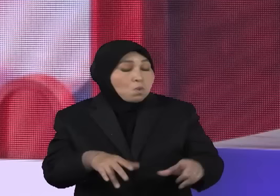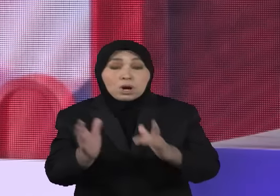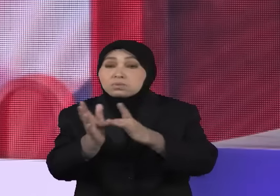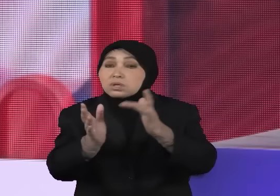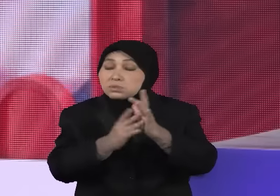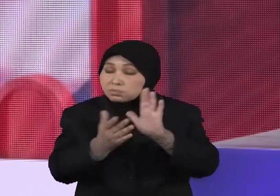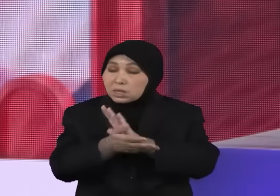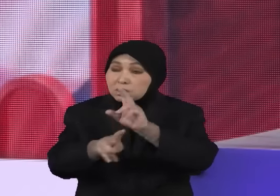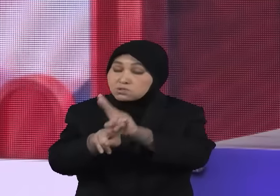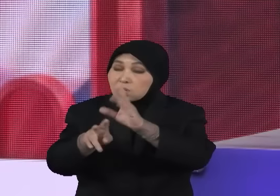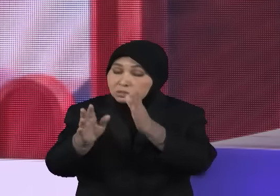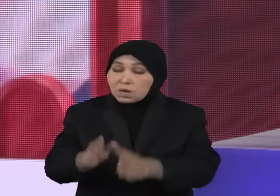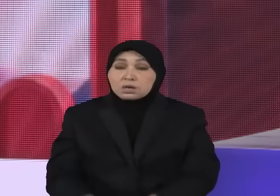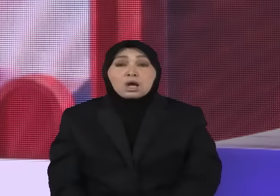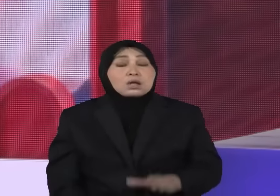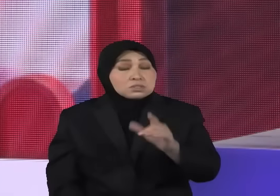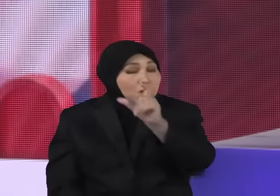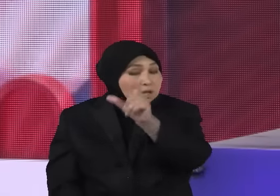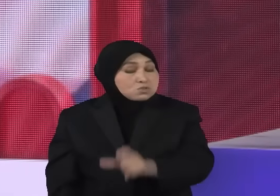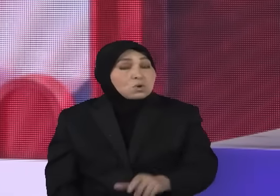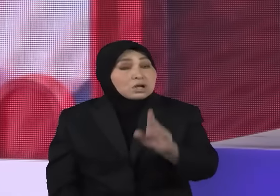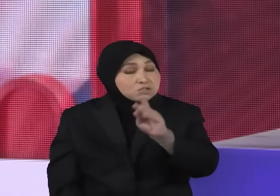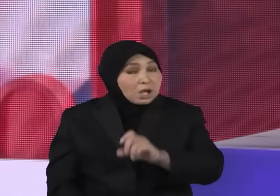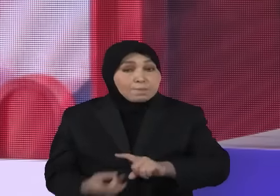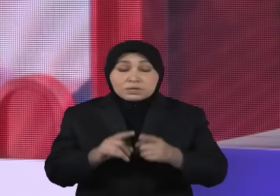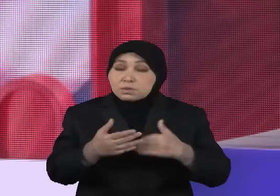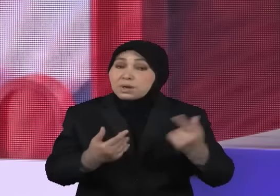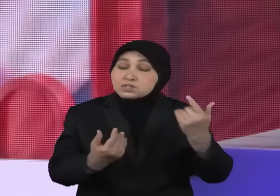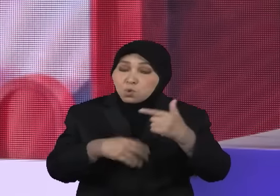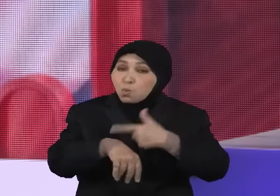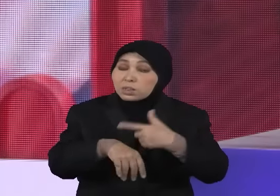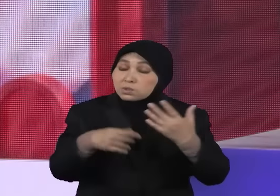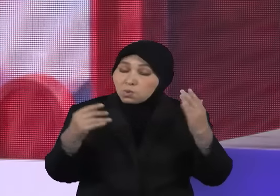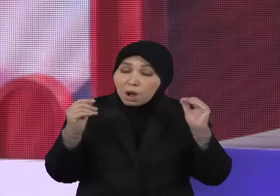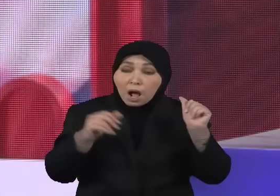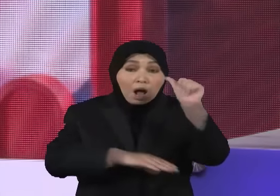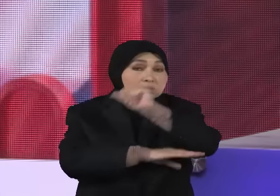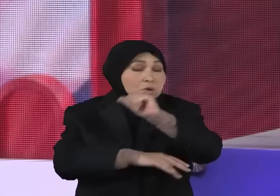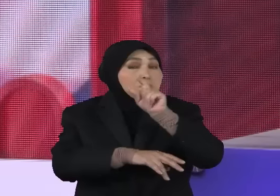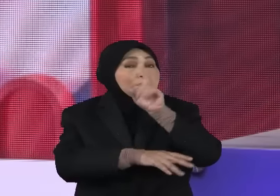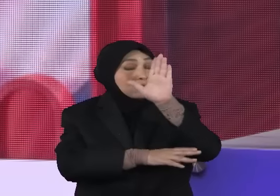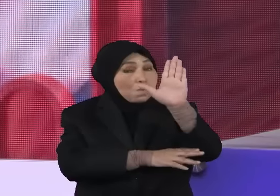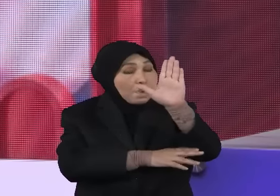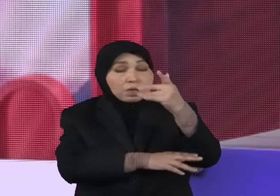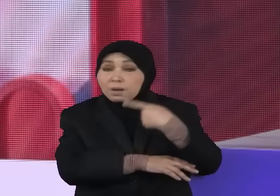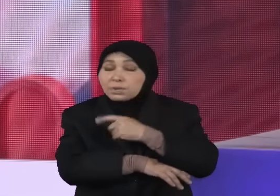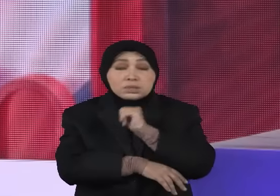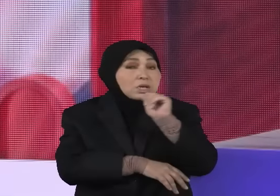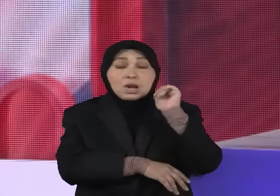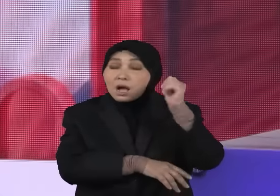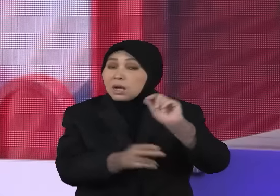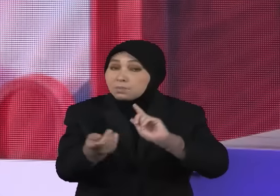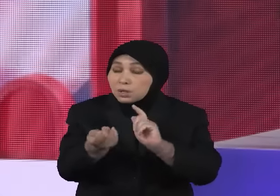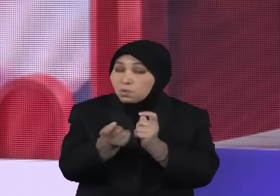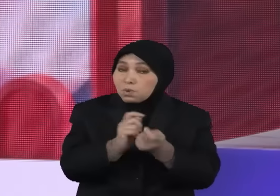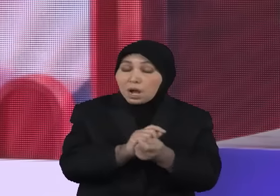saksi kepada Budail, salah seorang daripada sahabat, selepas pada waktu asar, untuk bersumpah bahawa kami ini tidak akan menukar